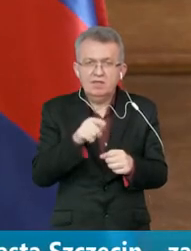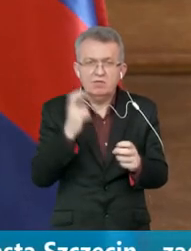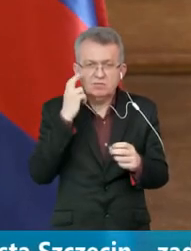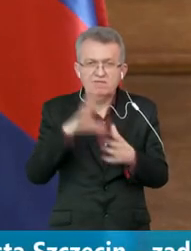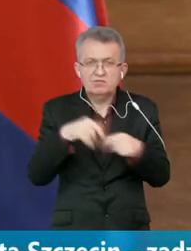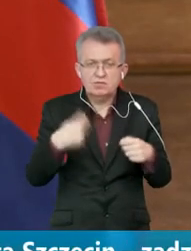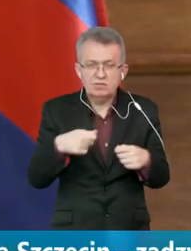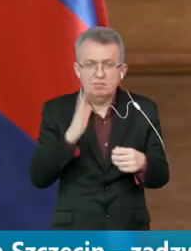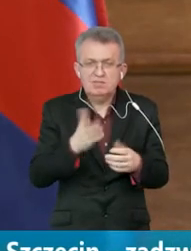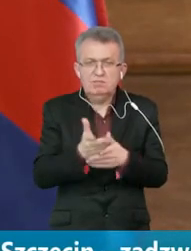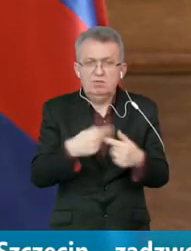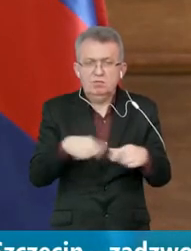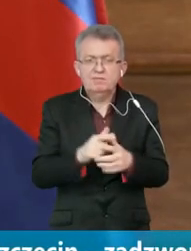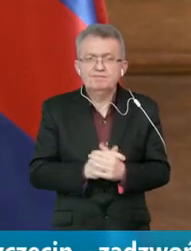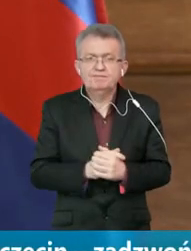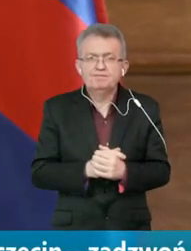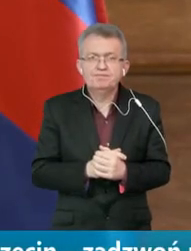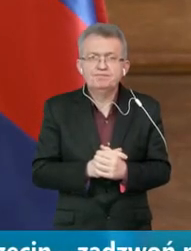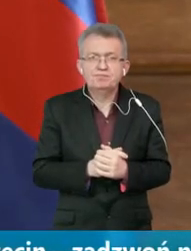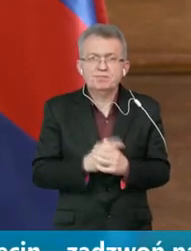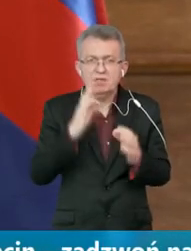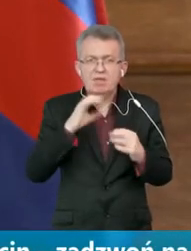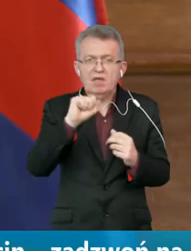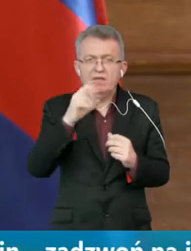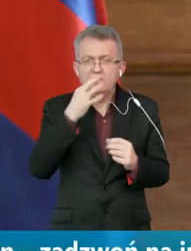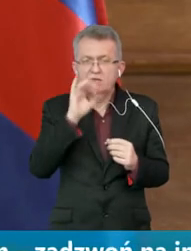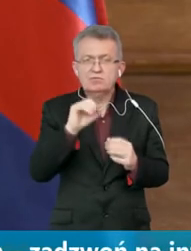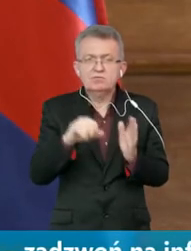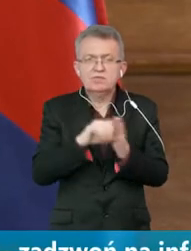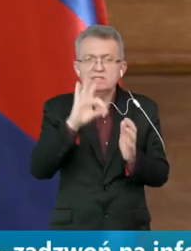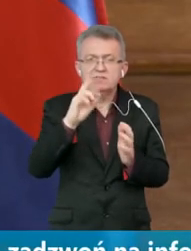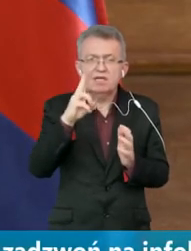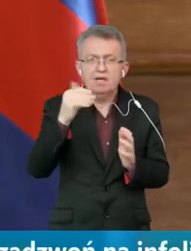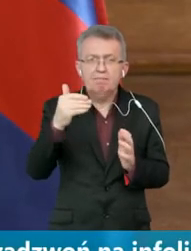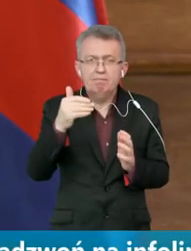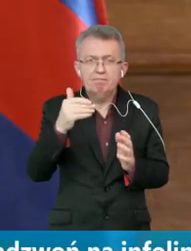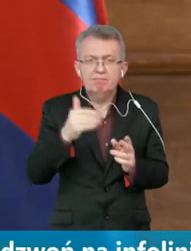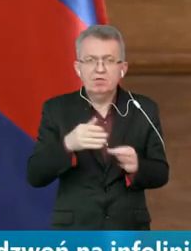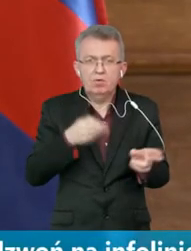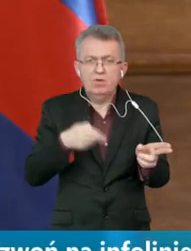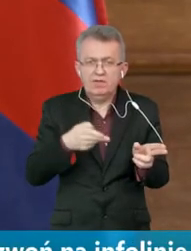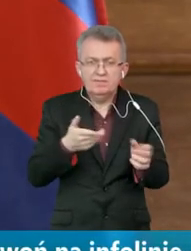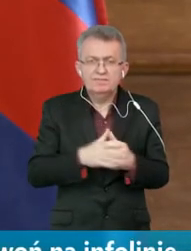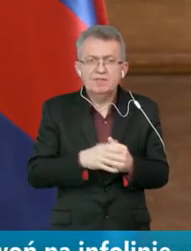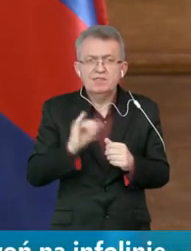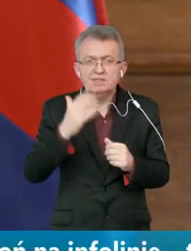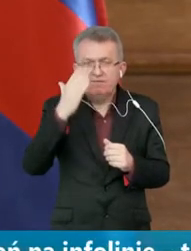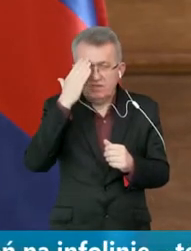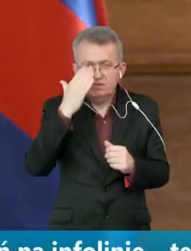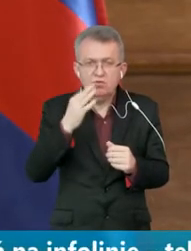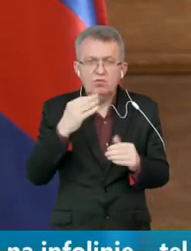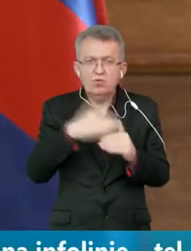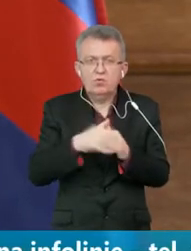Szczecinie i tak to będziemy realizowali. Pan Adrian pyta, co ze SKM-ką? No dobre pytanie. Chciałbym też to wiedzieć do